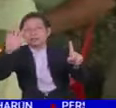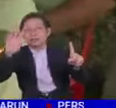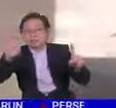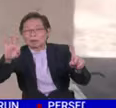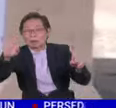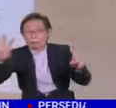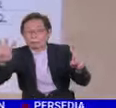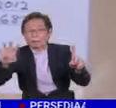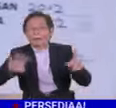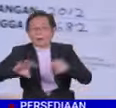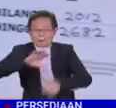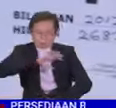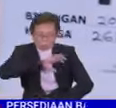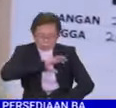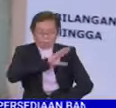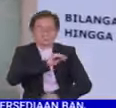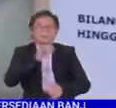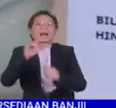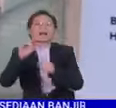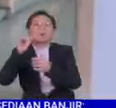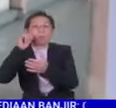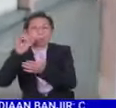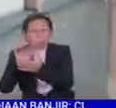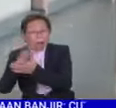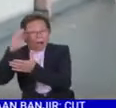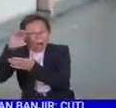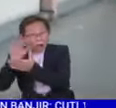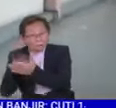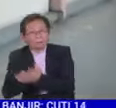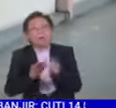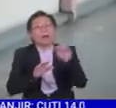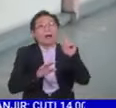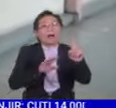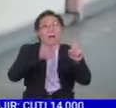118,794 anggota PDRM dan pasangan serta